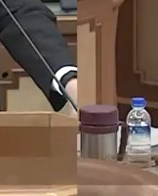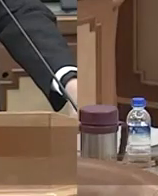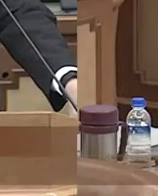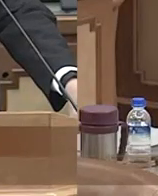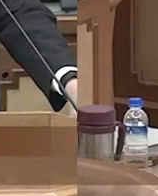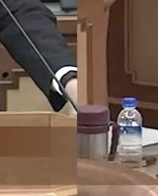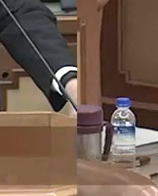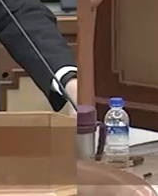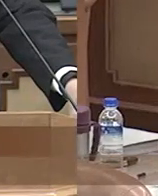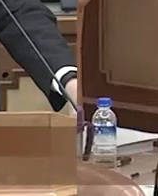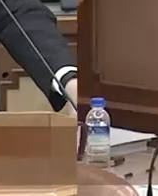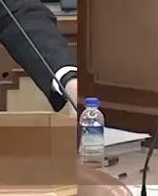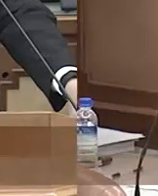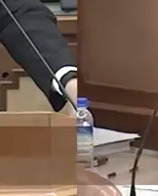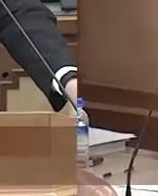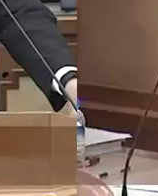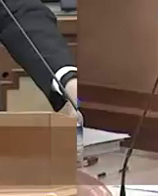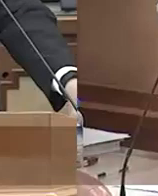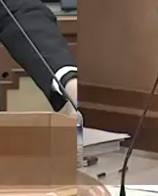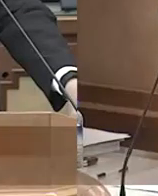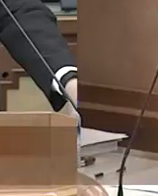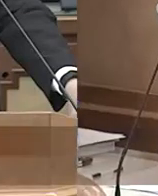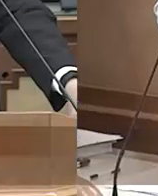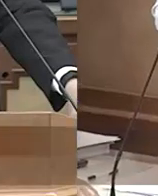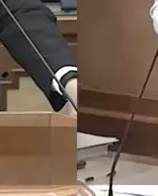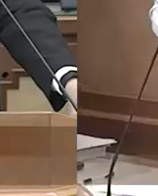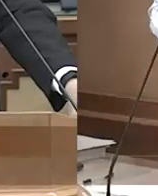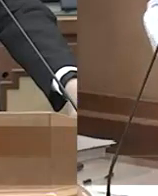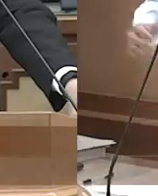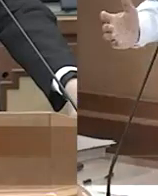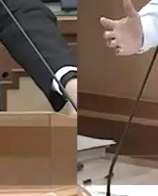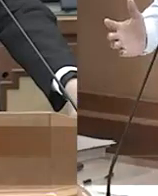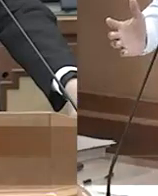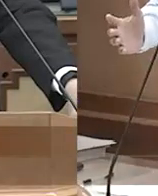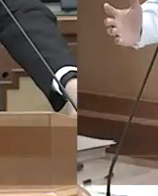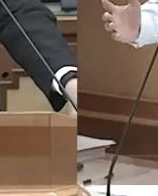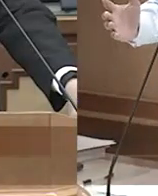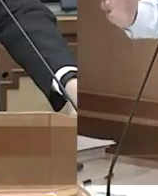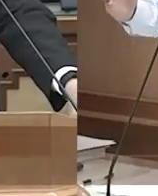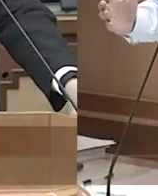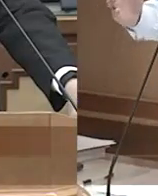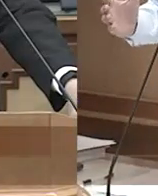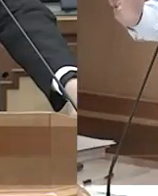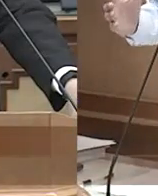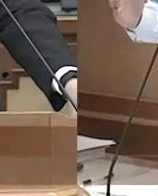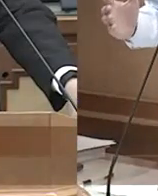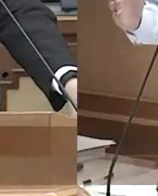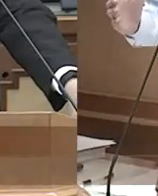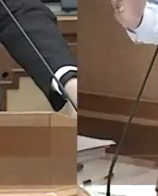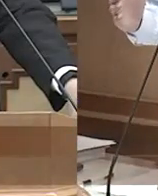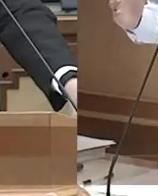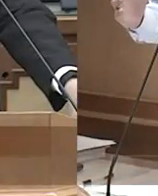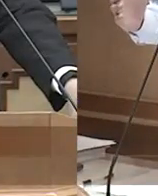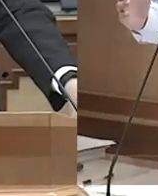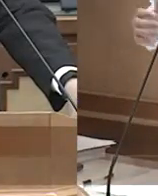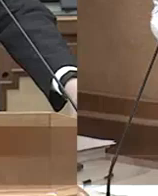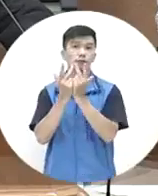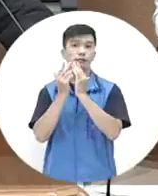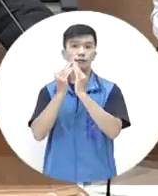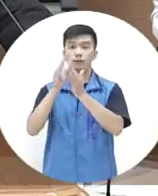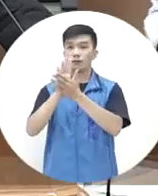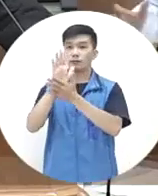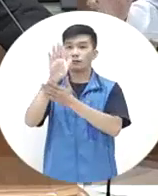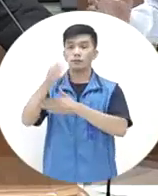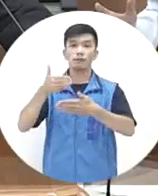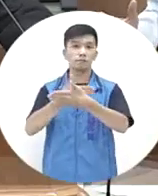在的三环六线，其实呢，利哇大概拢就紧张诶，为啥？因为这样就是咱整个新北市未来一个很大的一个交通